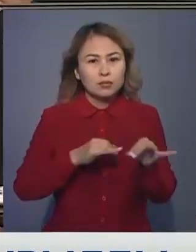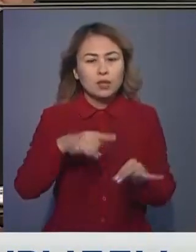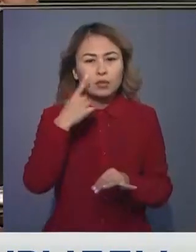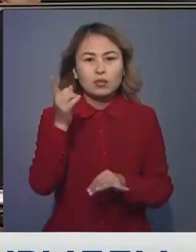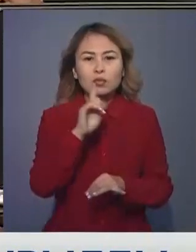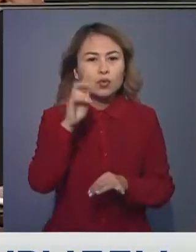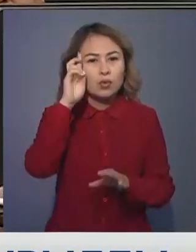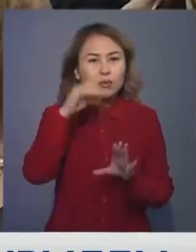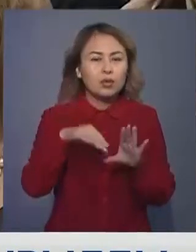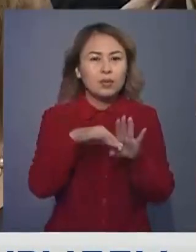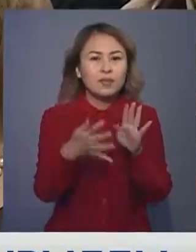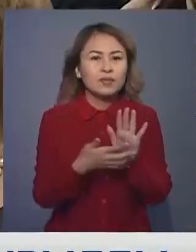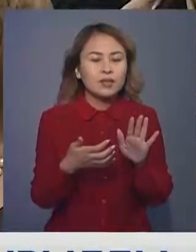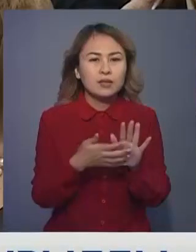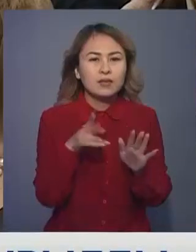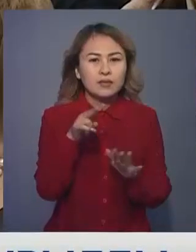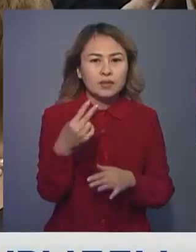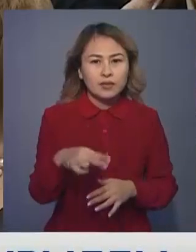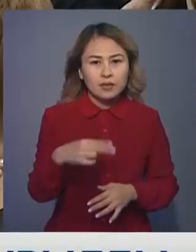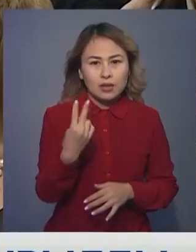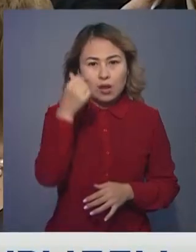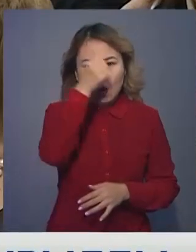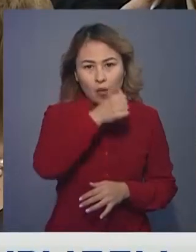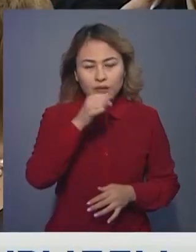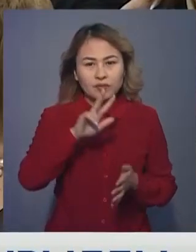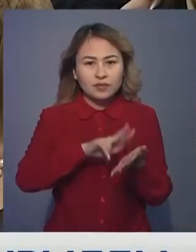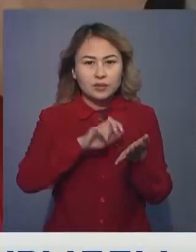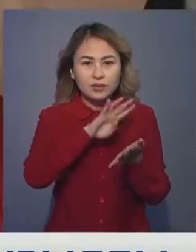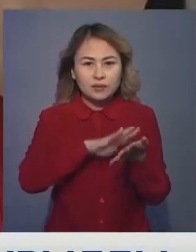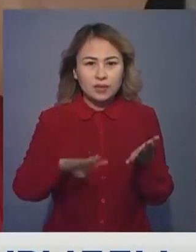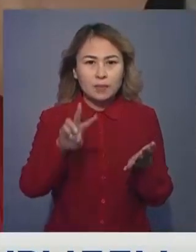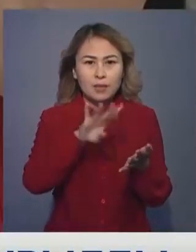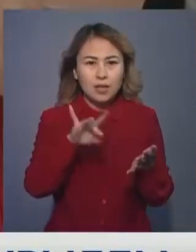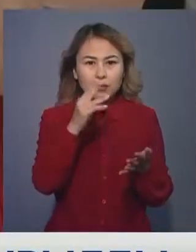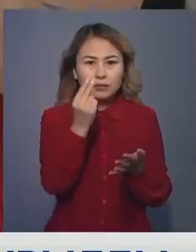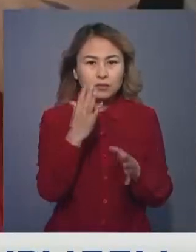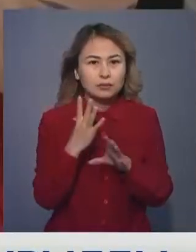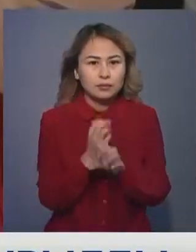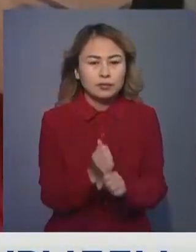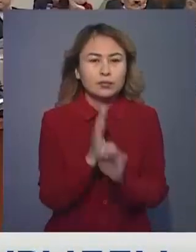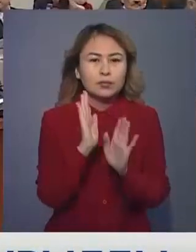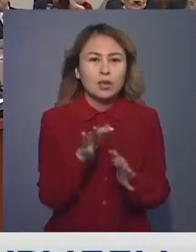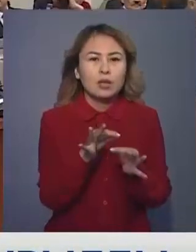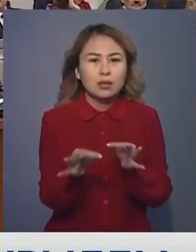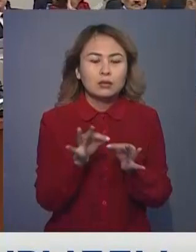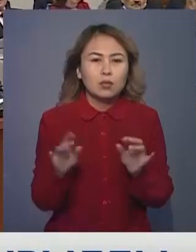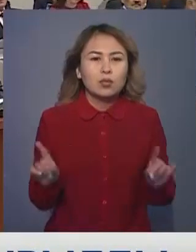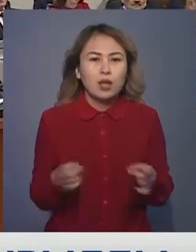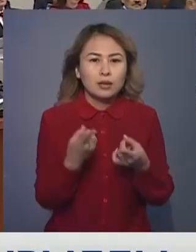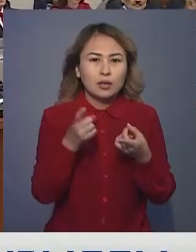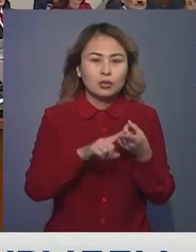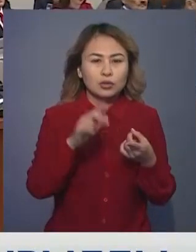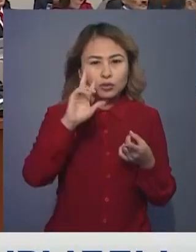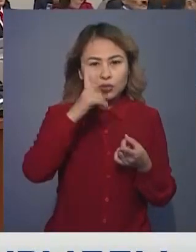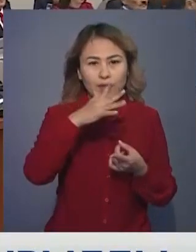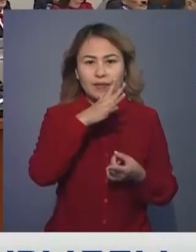Мамандардың айтуынша бюджет тапшылығы 2022 жылы 890 миллиард теңгеге азаюы тиіс. Ал аймақтардың дамуына